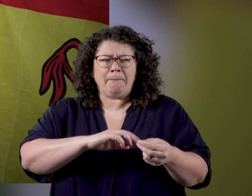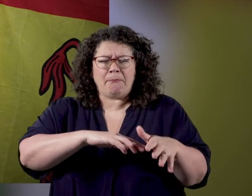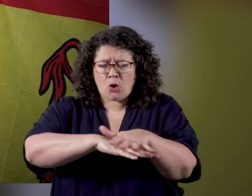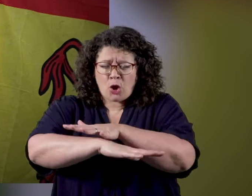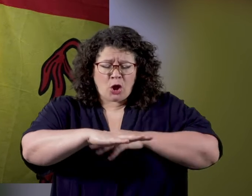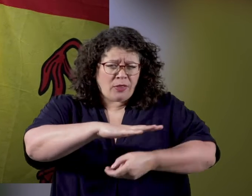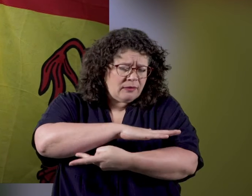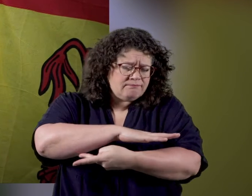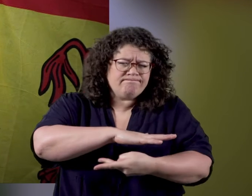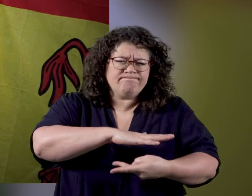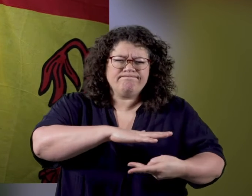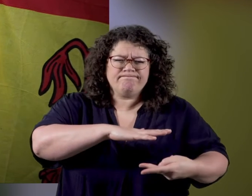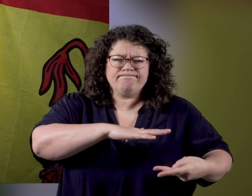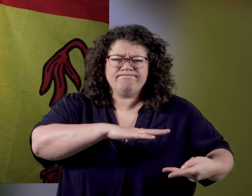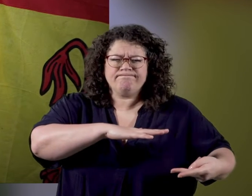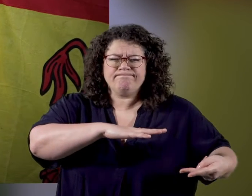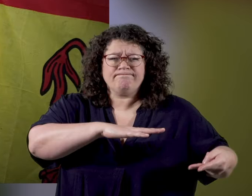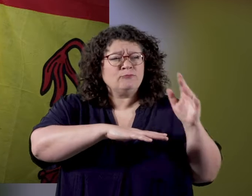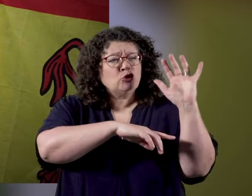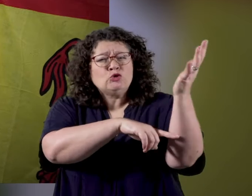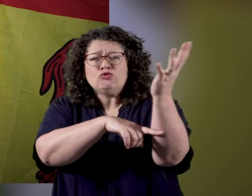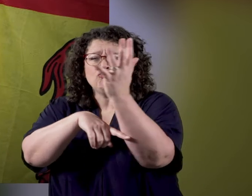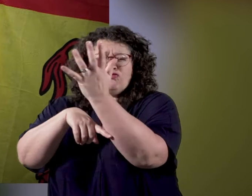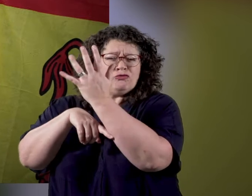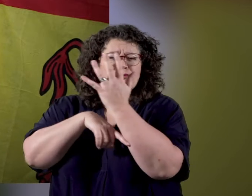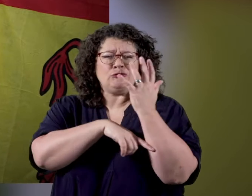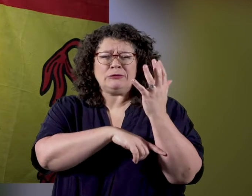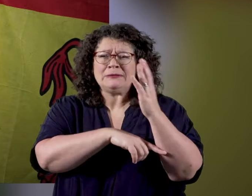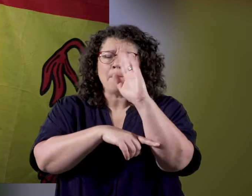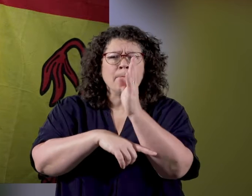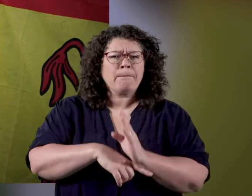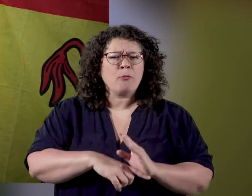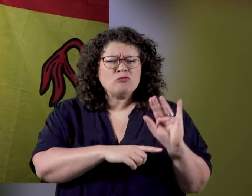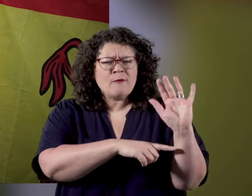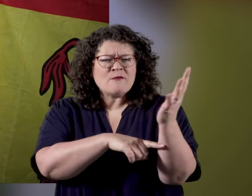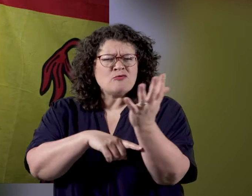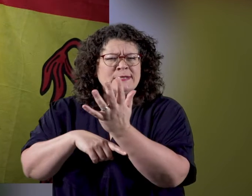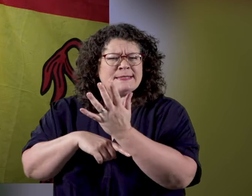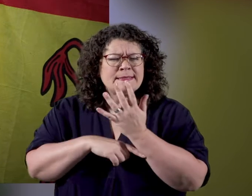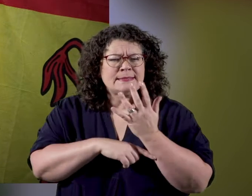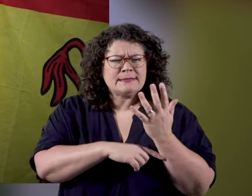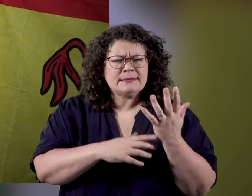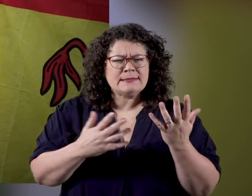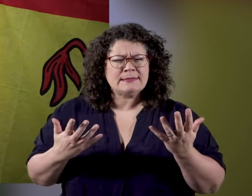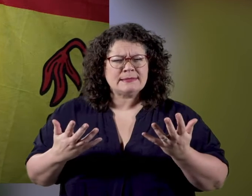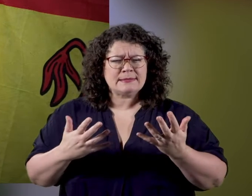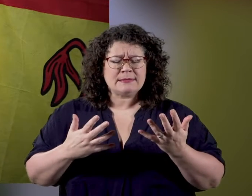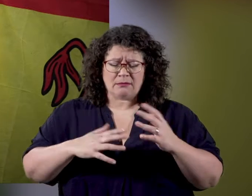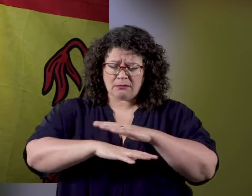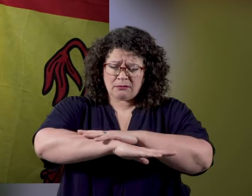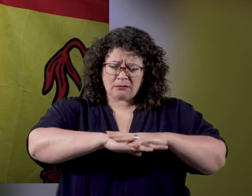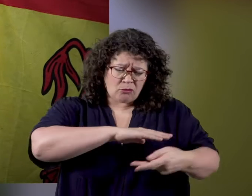es talm heb salm na sant. Nawr elor yw dallor di, a gardd ein galar